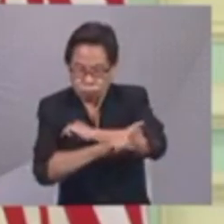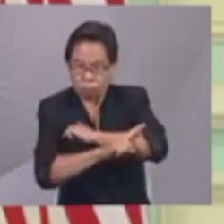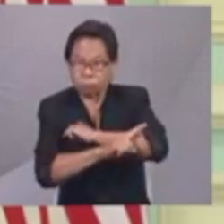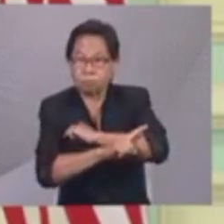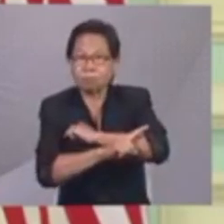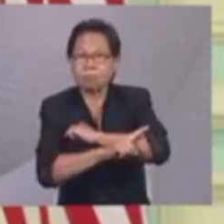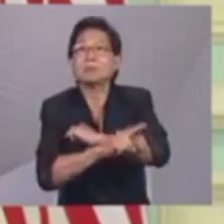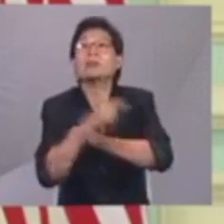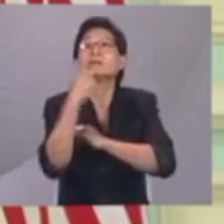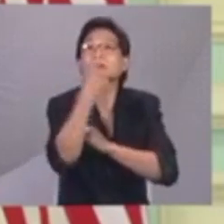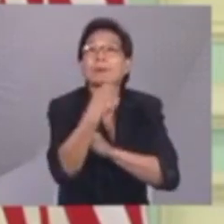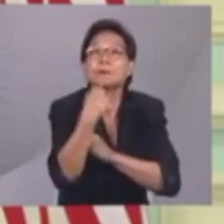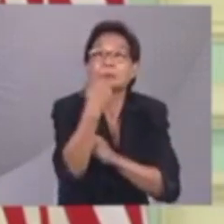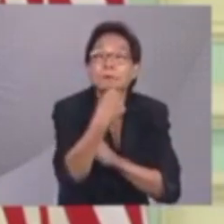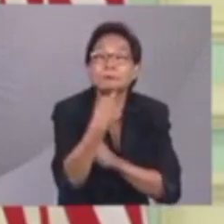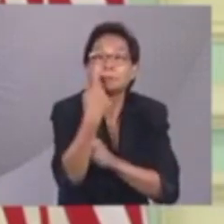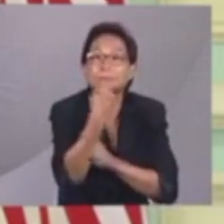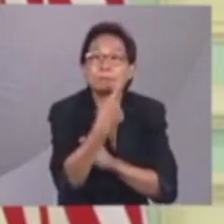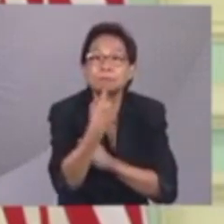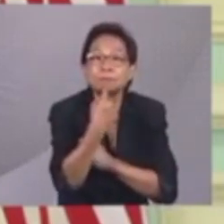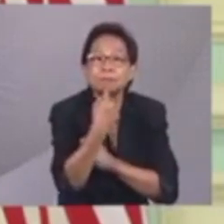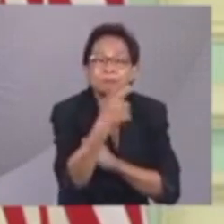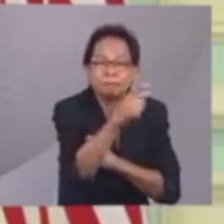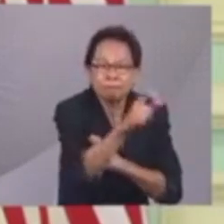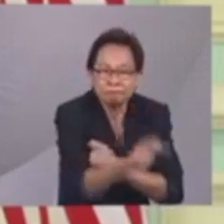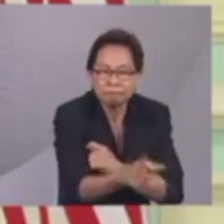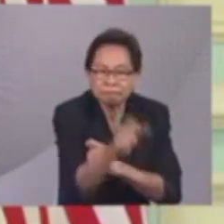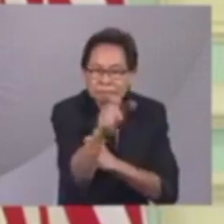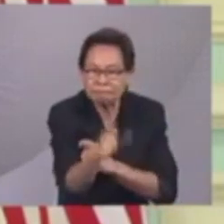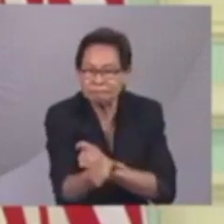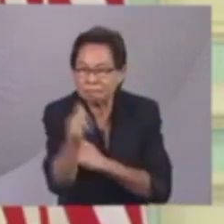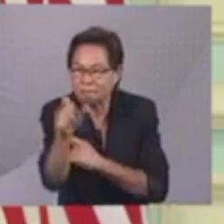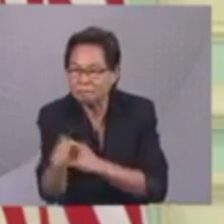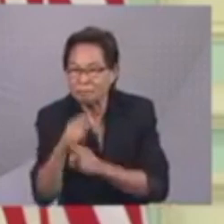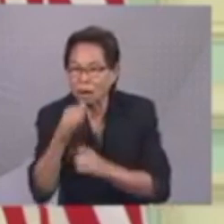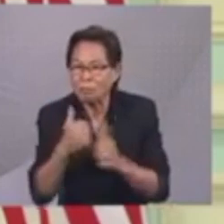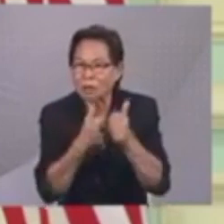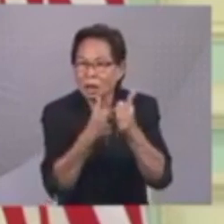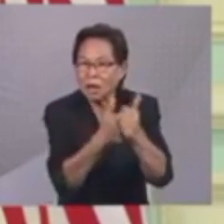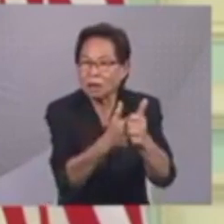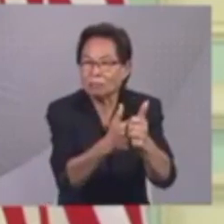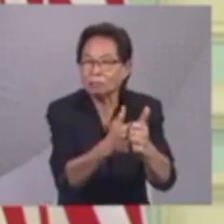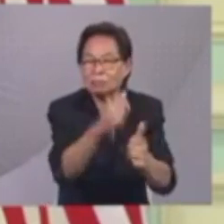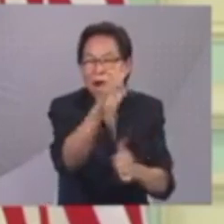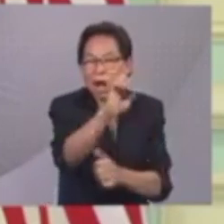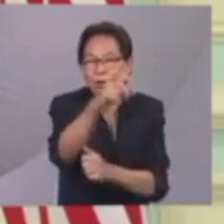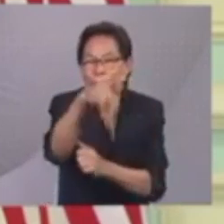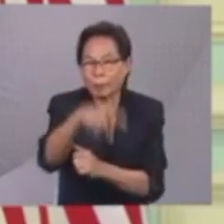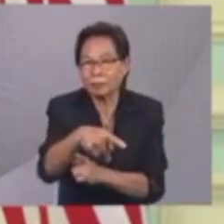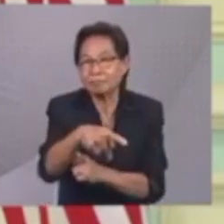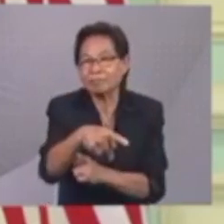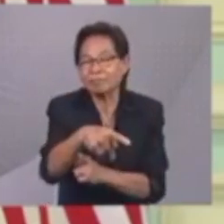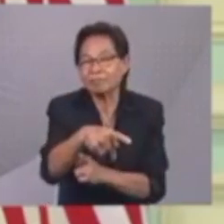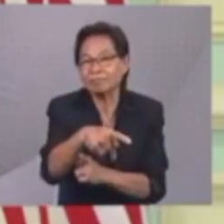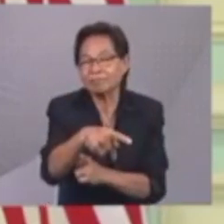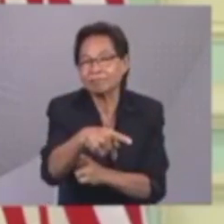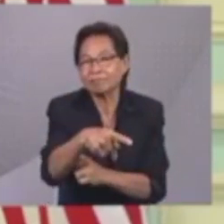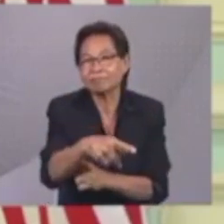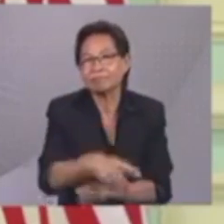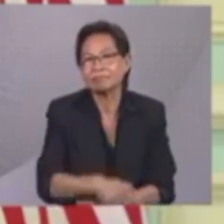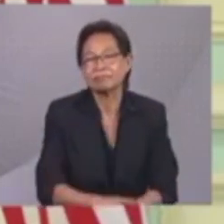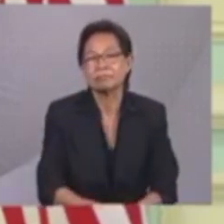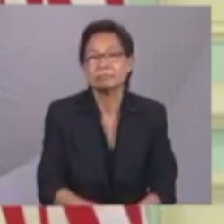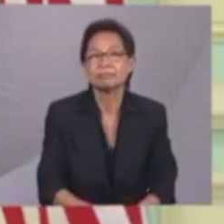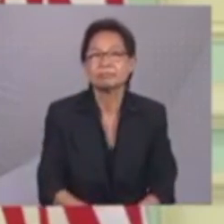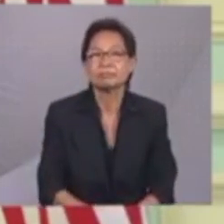ke atas sesiapa sahaja yang tidak mematuhi SOP yang dikeluarkan.